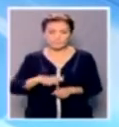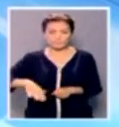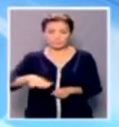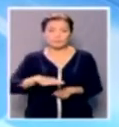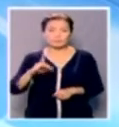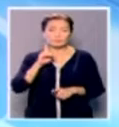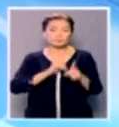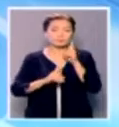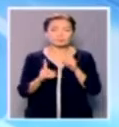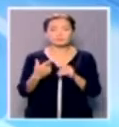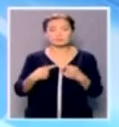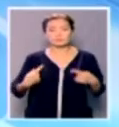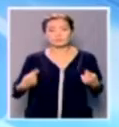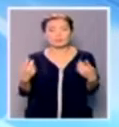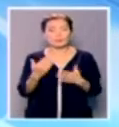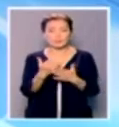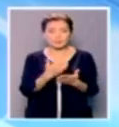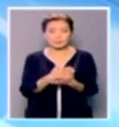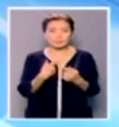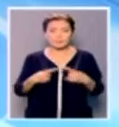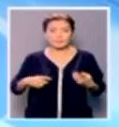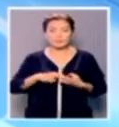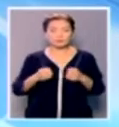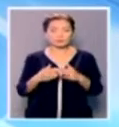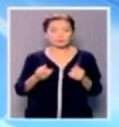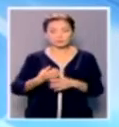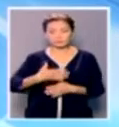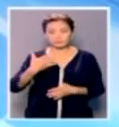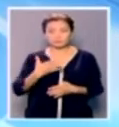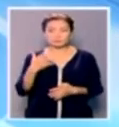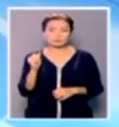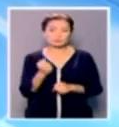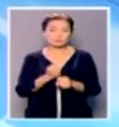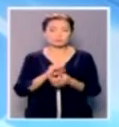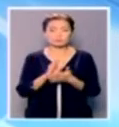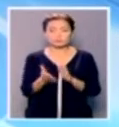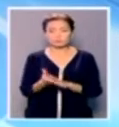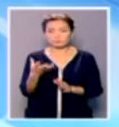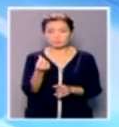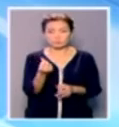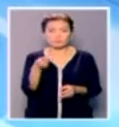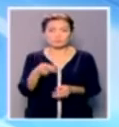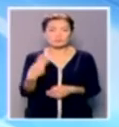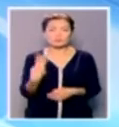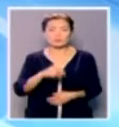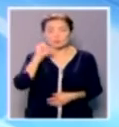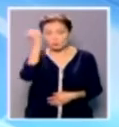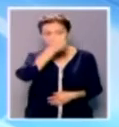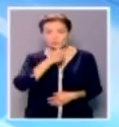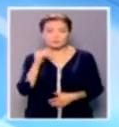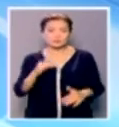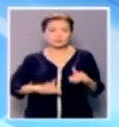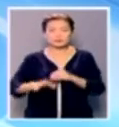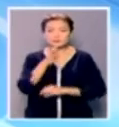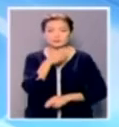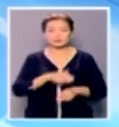әкімдігінде өткен жиында бұдан өзге күн тәртібінде тұрған көпқабатты үйлердегі жедел сатының жай-күйі, сондай-ақ 2020 жылғы шомылу